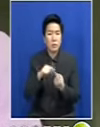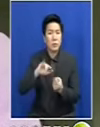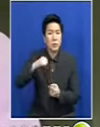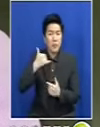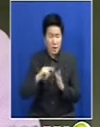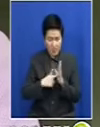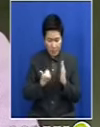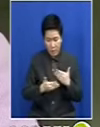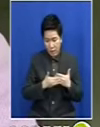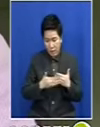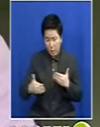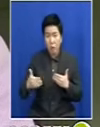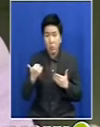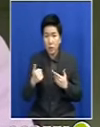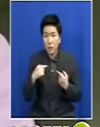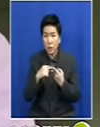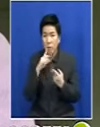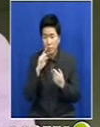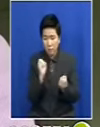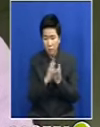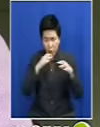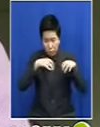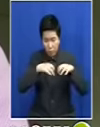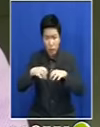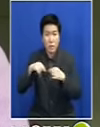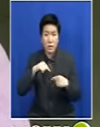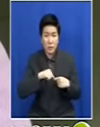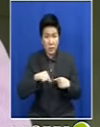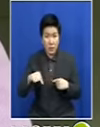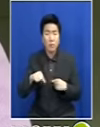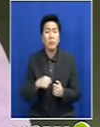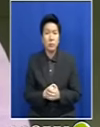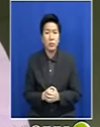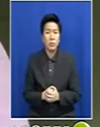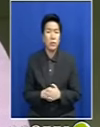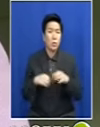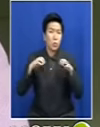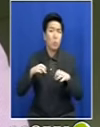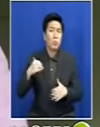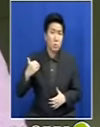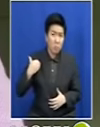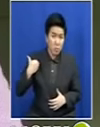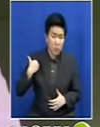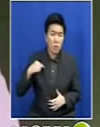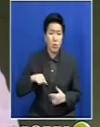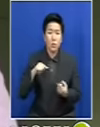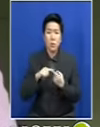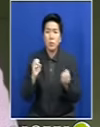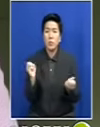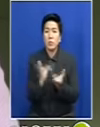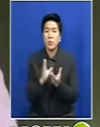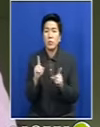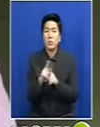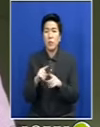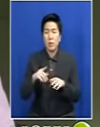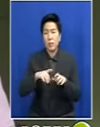ากนี้ไปคือหลังจากมันมีฝนชิงช่วงในช่วงต้นเดือนกรกฎาคมเสร็จเนี่ยฝนจะกลับมาอีกครั้งหนึ่งเป็นลักษณะของฝนจากร่องม